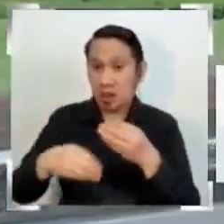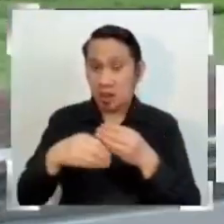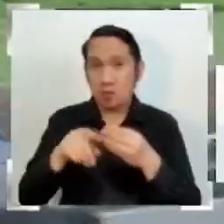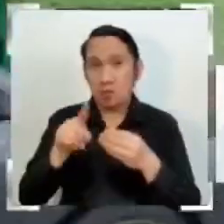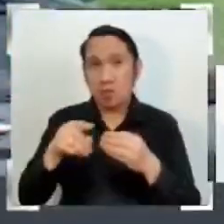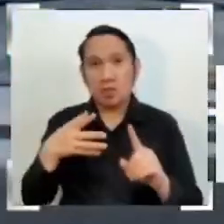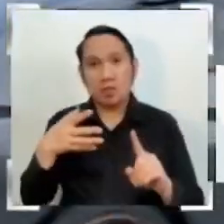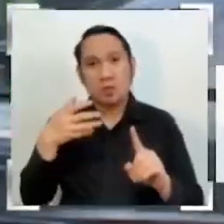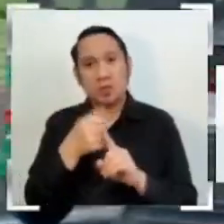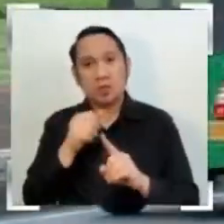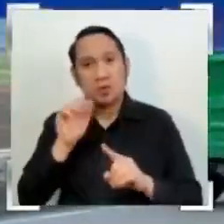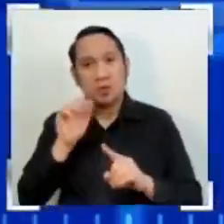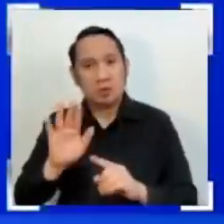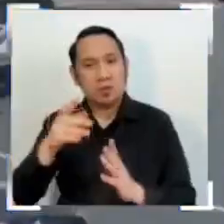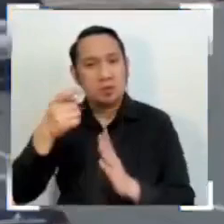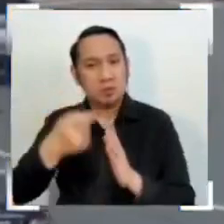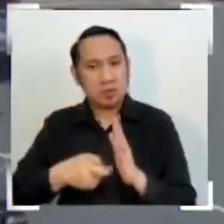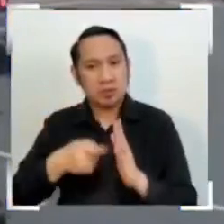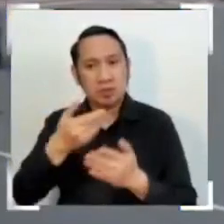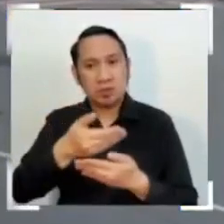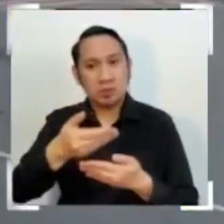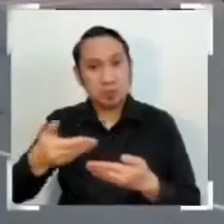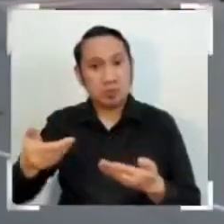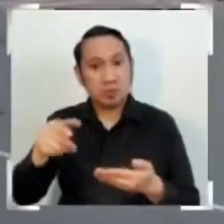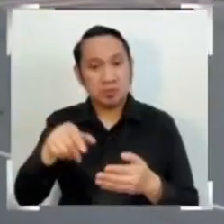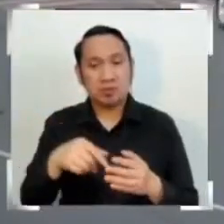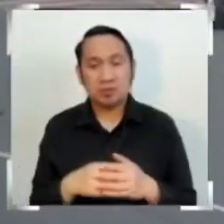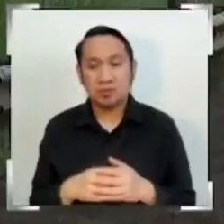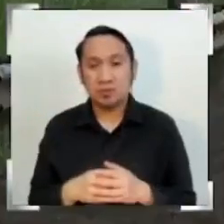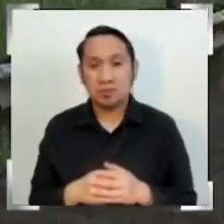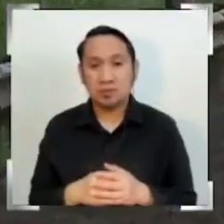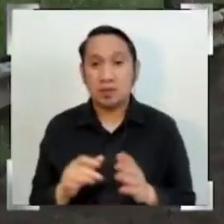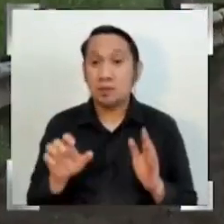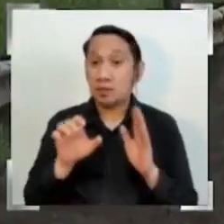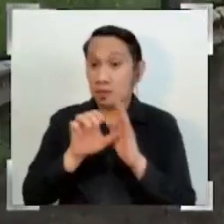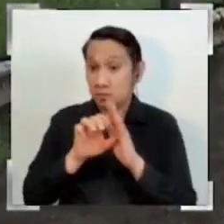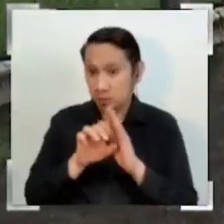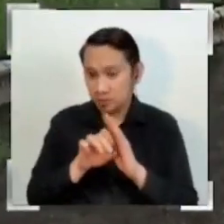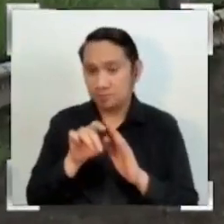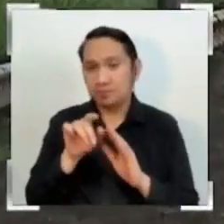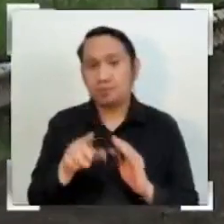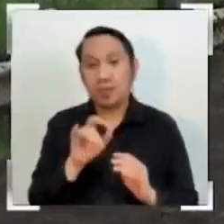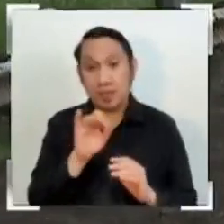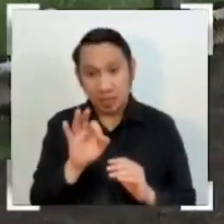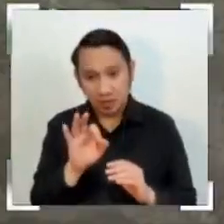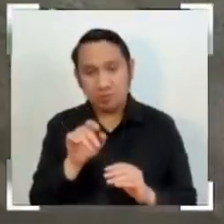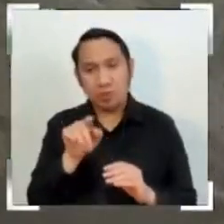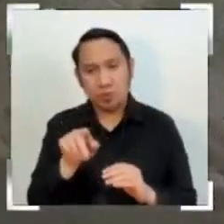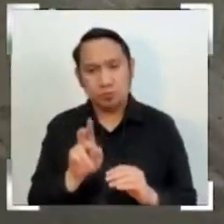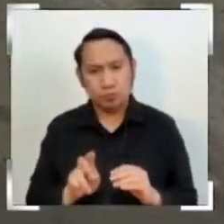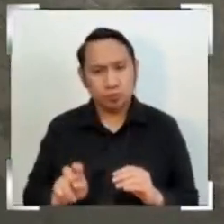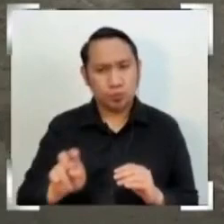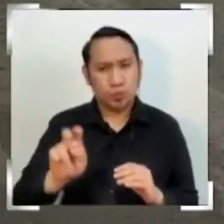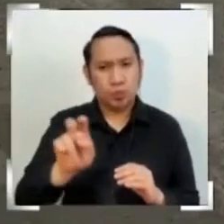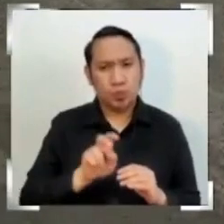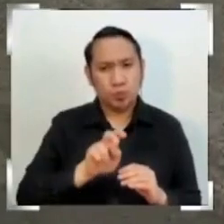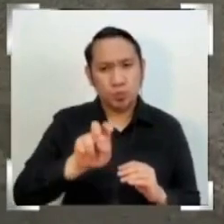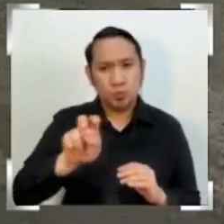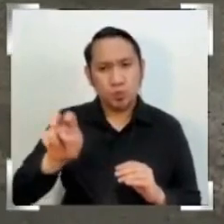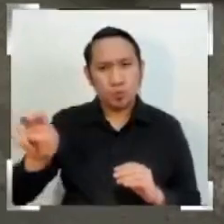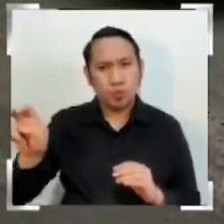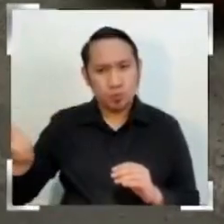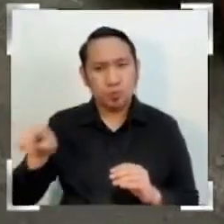sa presyo ng mga bilihin. Kung ikaw, ang biyahe mo ay Manila to